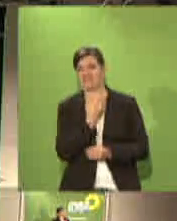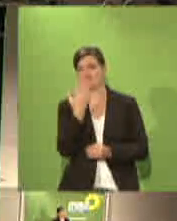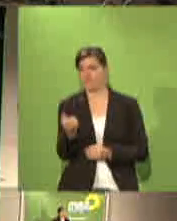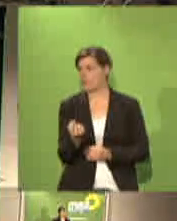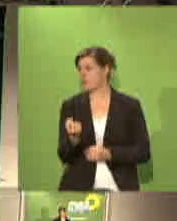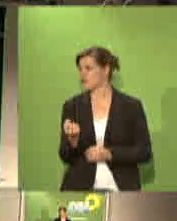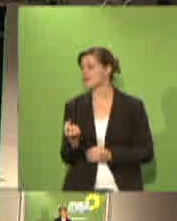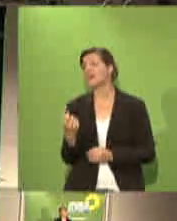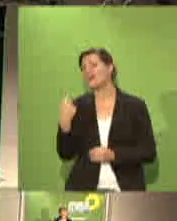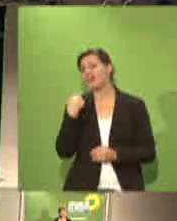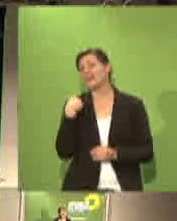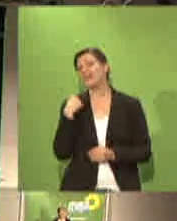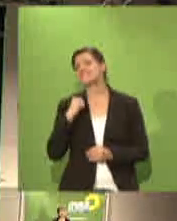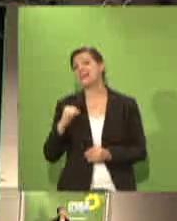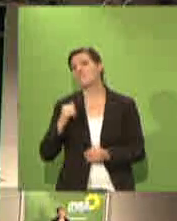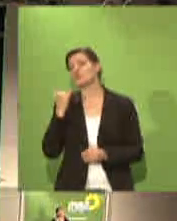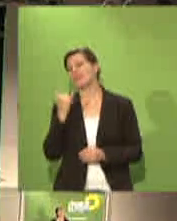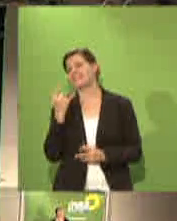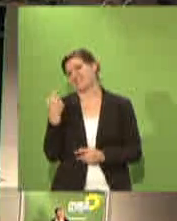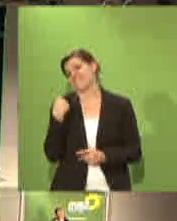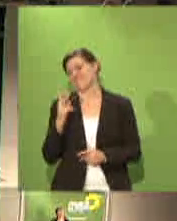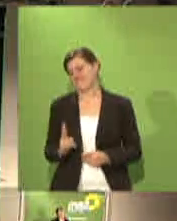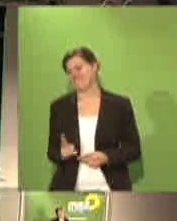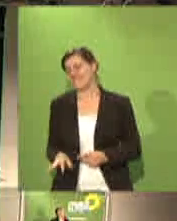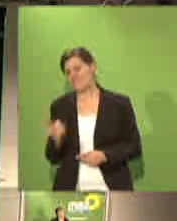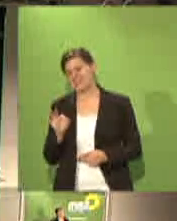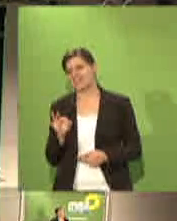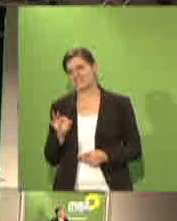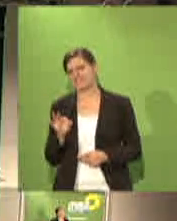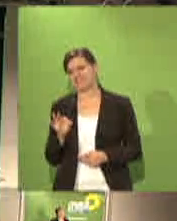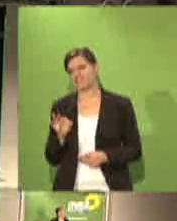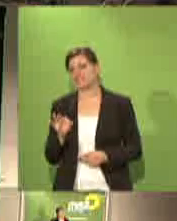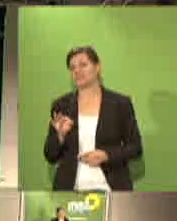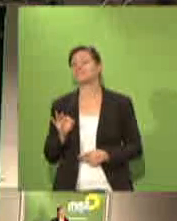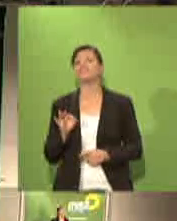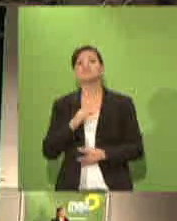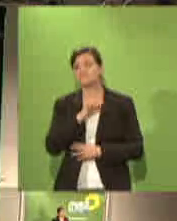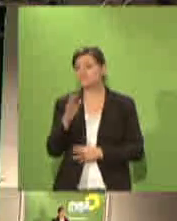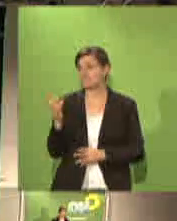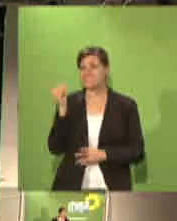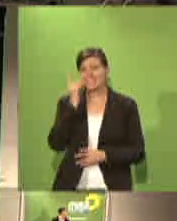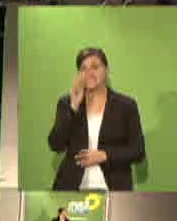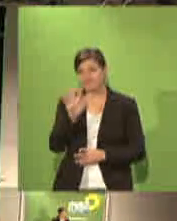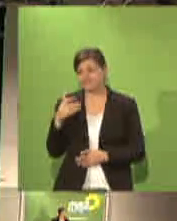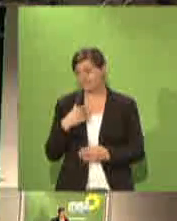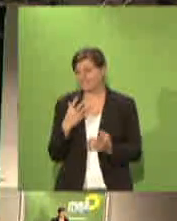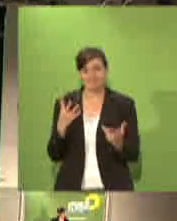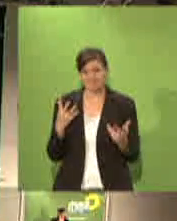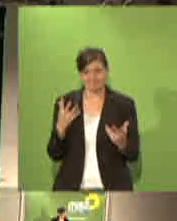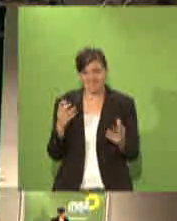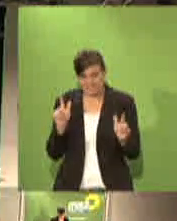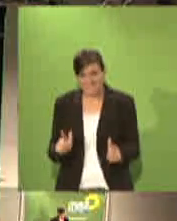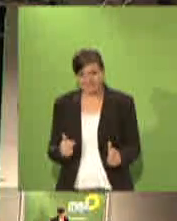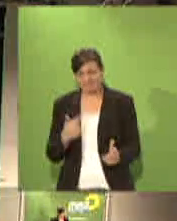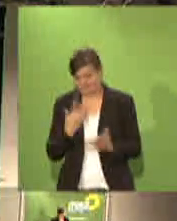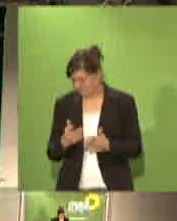Es wurde auf der Damentoilette gefunden. Also bitte meldet euch bei André, wenn ihr ein Handy vermisst. Lisa,